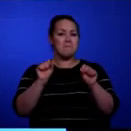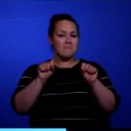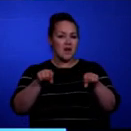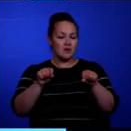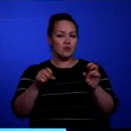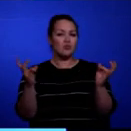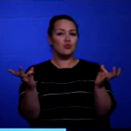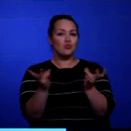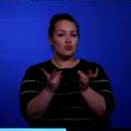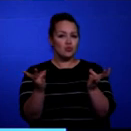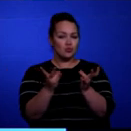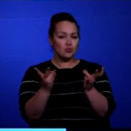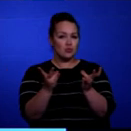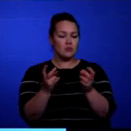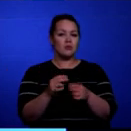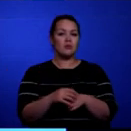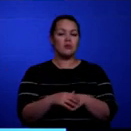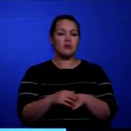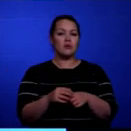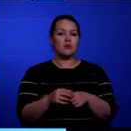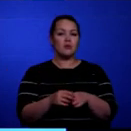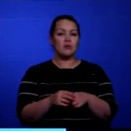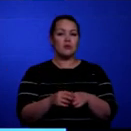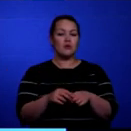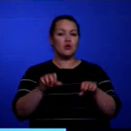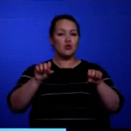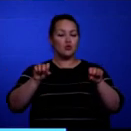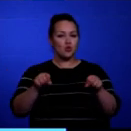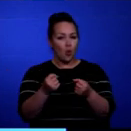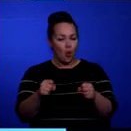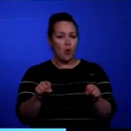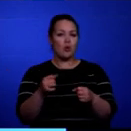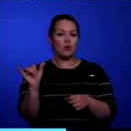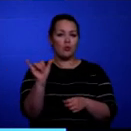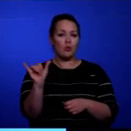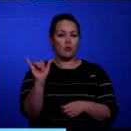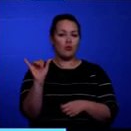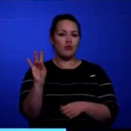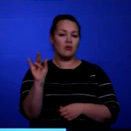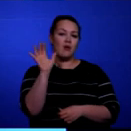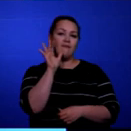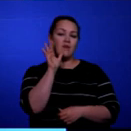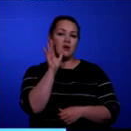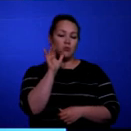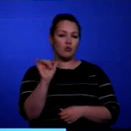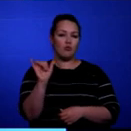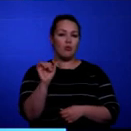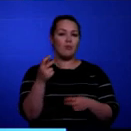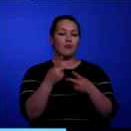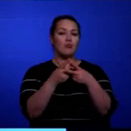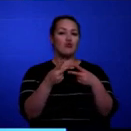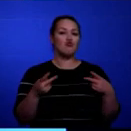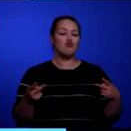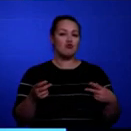нужна скорость умножить на время умножаем что получается у